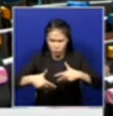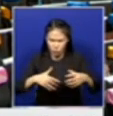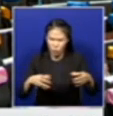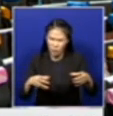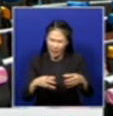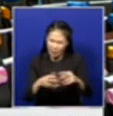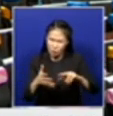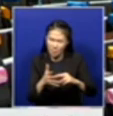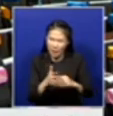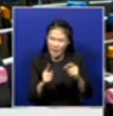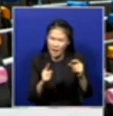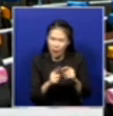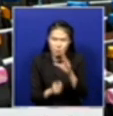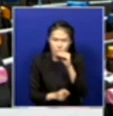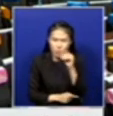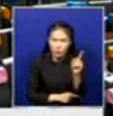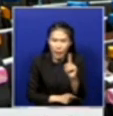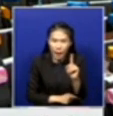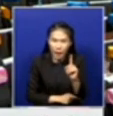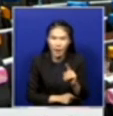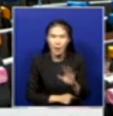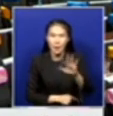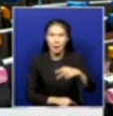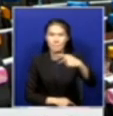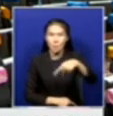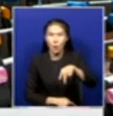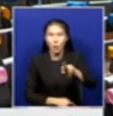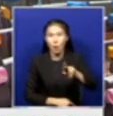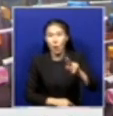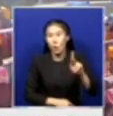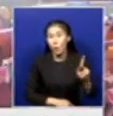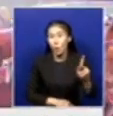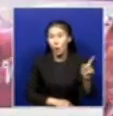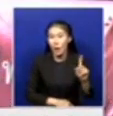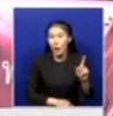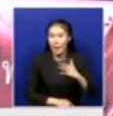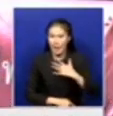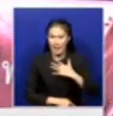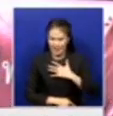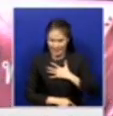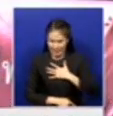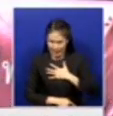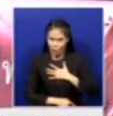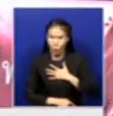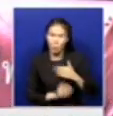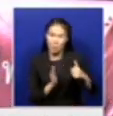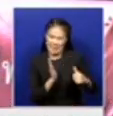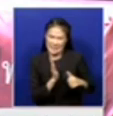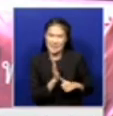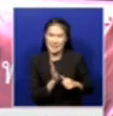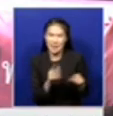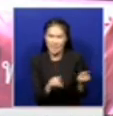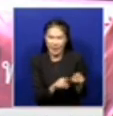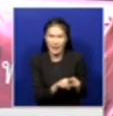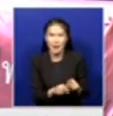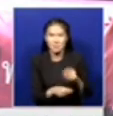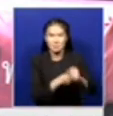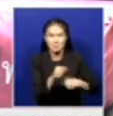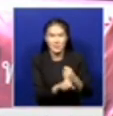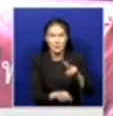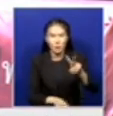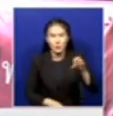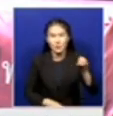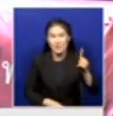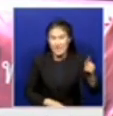ก.ฉบับนี้ว่าอะไรเขาเรียกว่าพรก.เราเป็นหนี้ด้วยกัน2020ครับซึ่ง